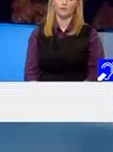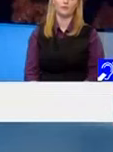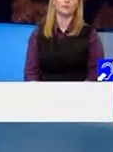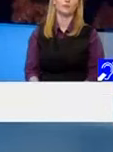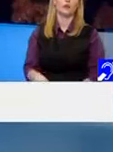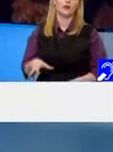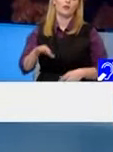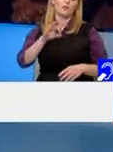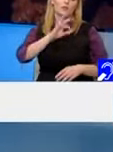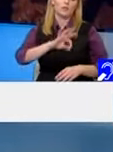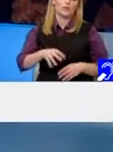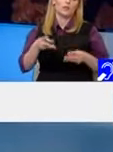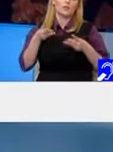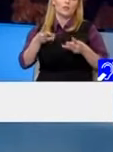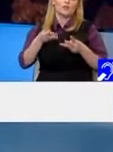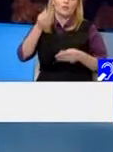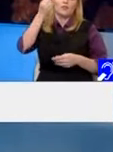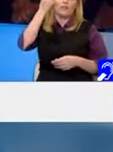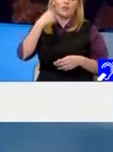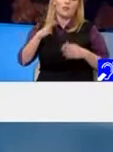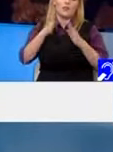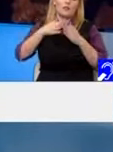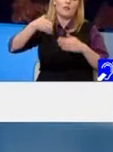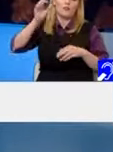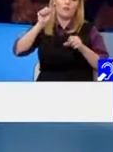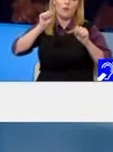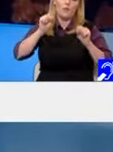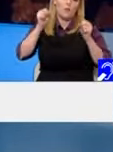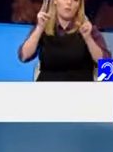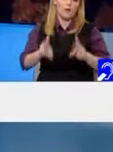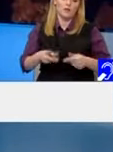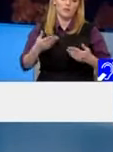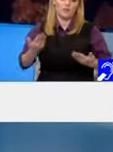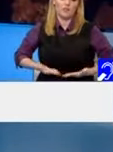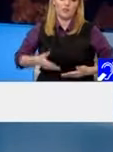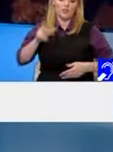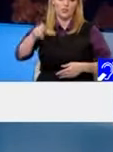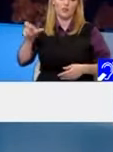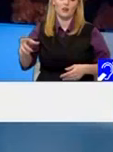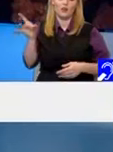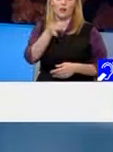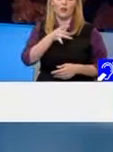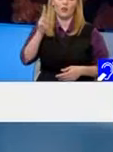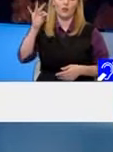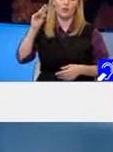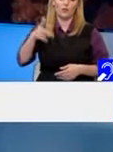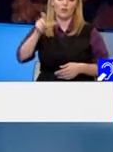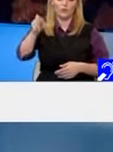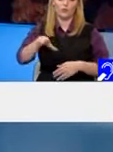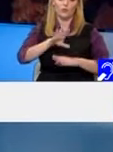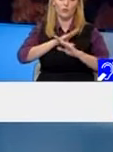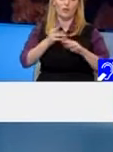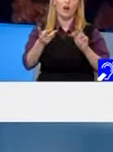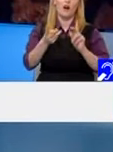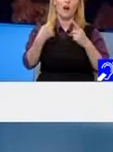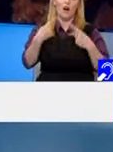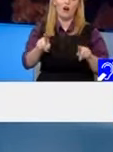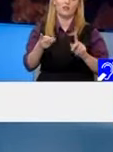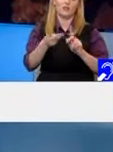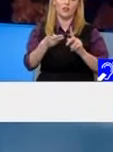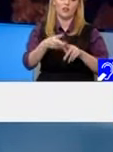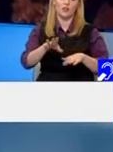Utilizarea sobelor defecte pentru încălzirea locuințelor pune în pericol viața oamenilor. În raionul Criulene, persoana a decedat, iar alta a ajuns la